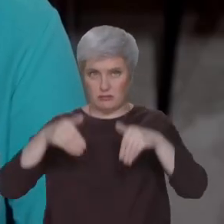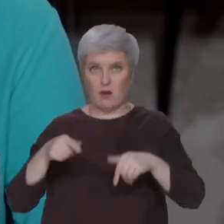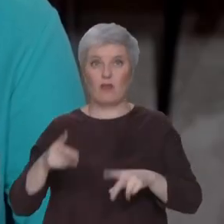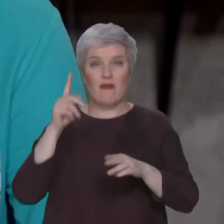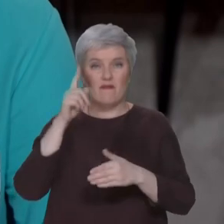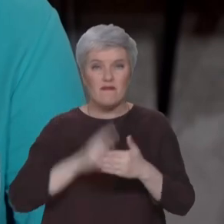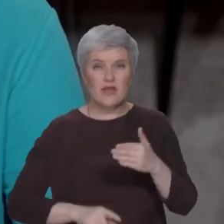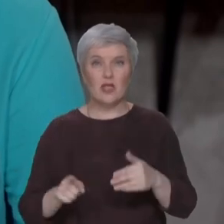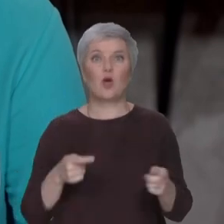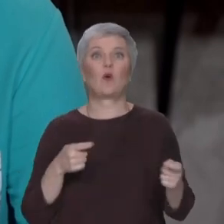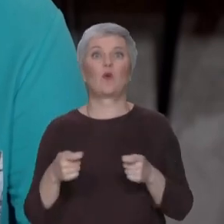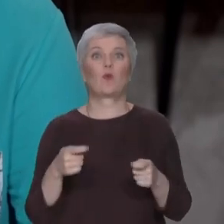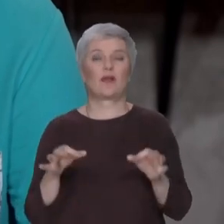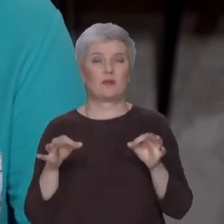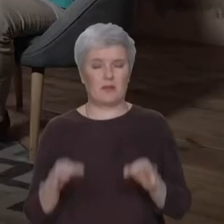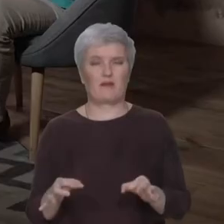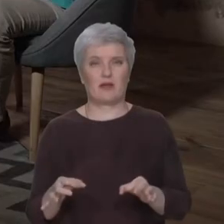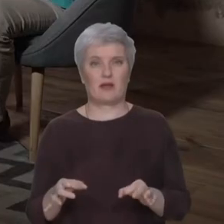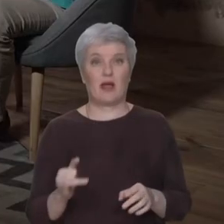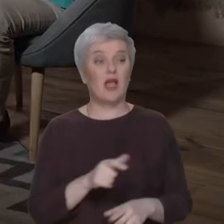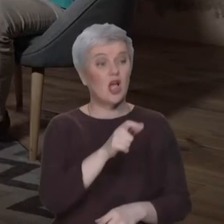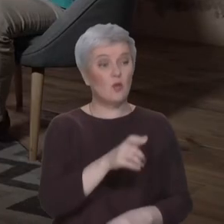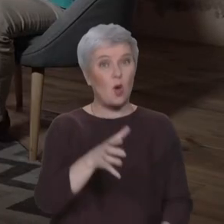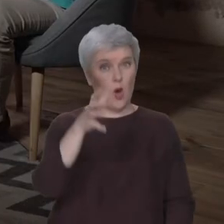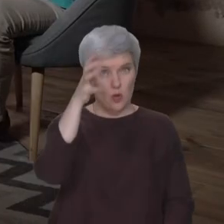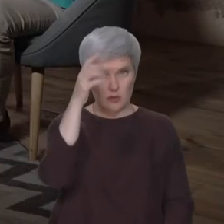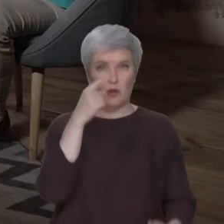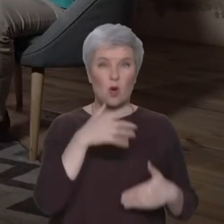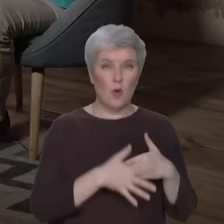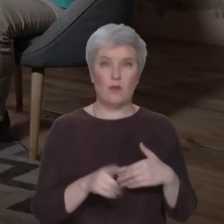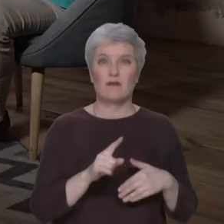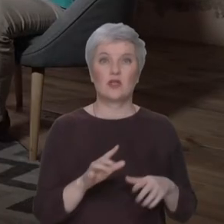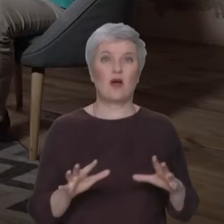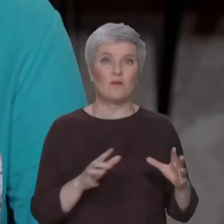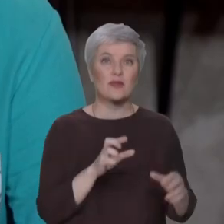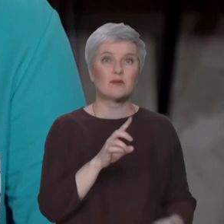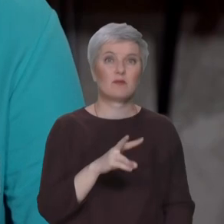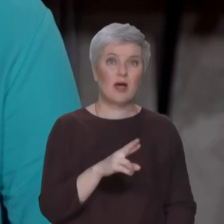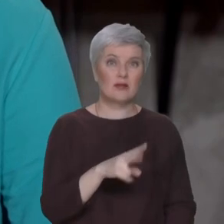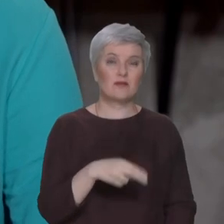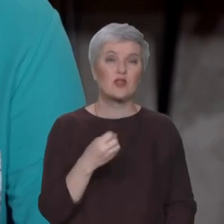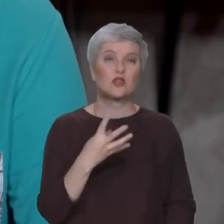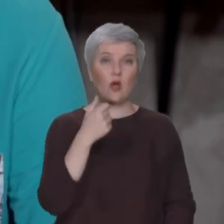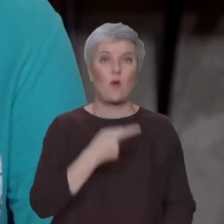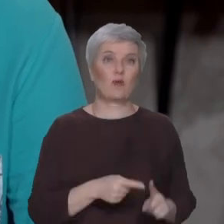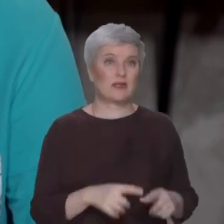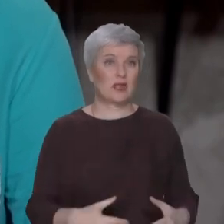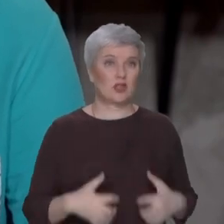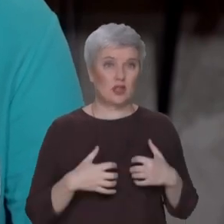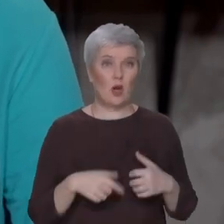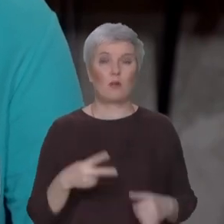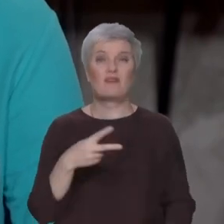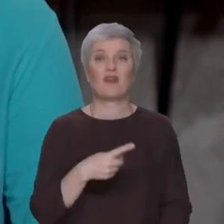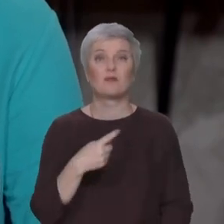уряд правий, і люди розумні, які розуміють, що все, що відбувається з березня 2014 року, це є жахом. Тому що в